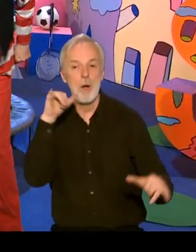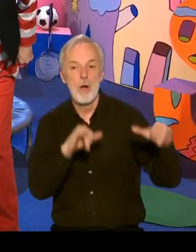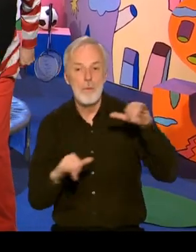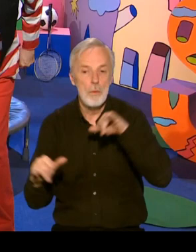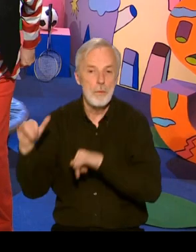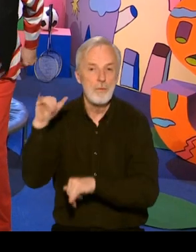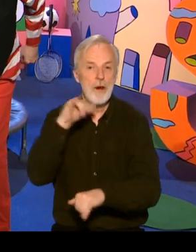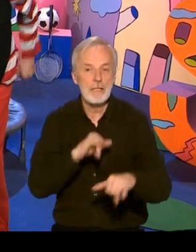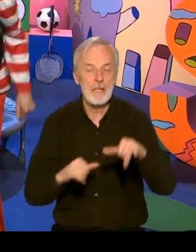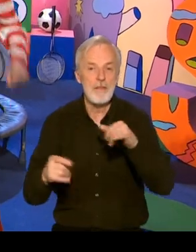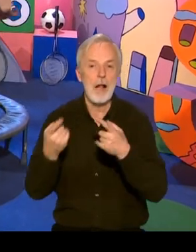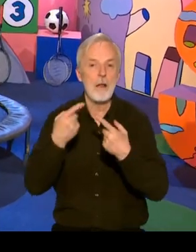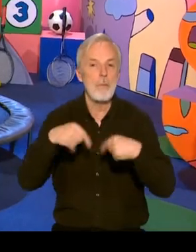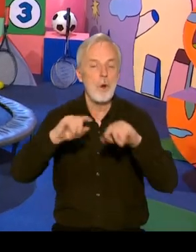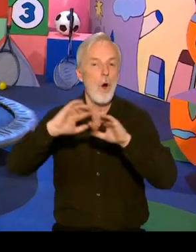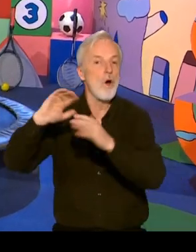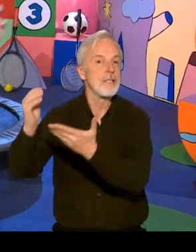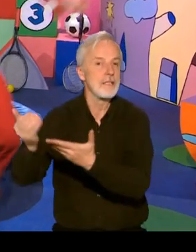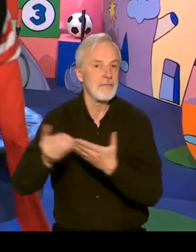pozvané.